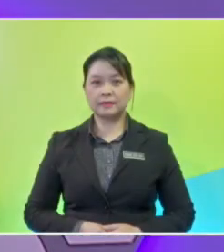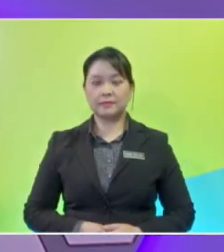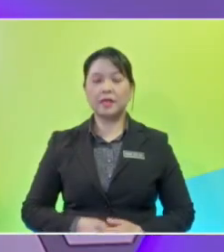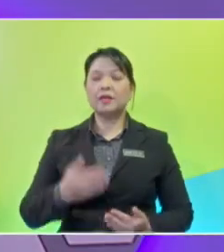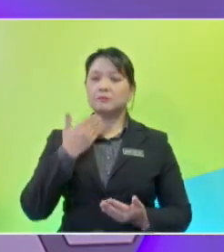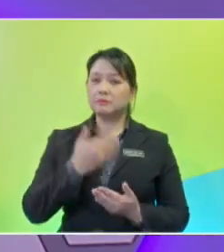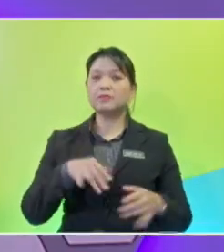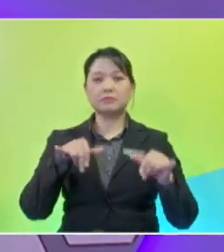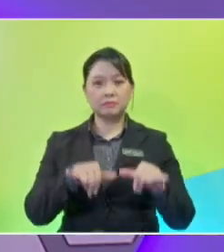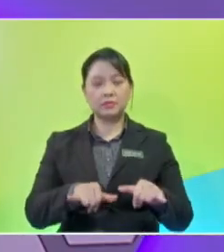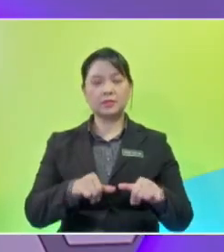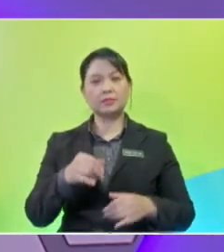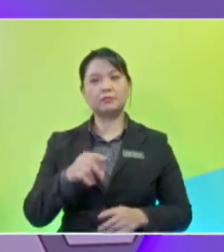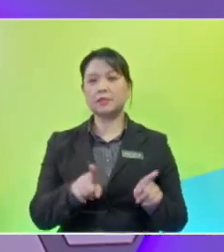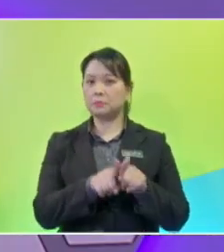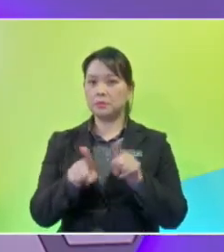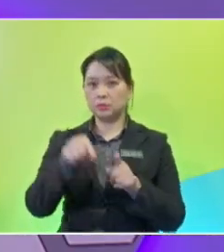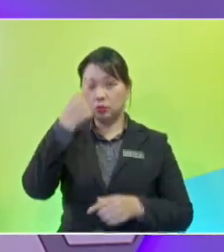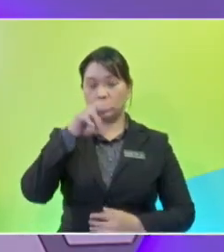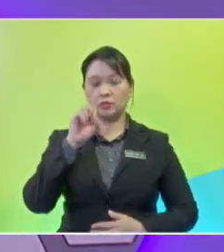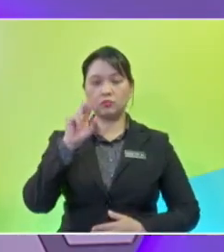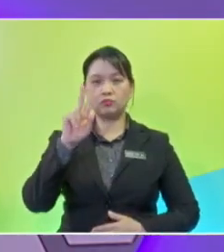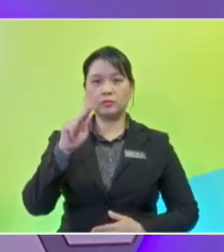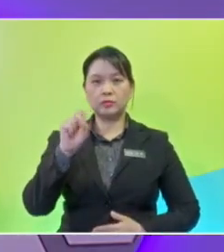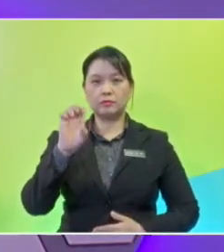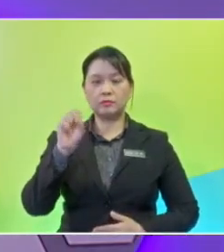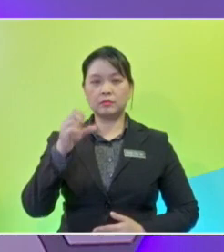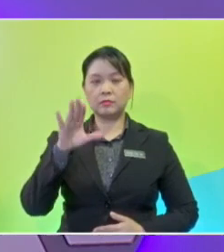menyaksikan sukses SBM 2022